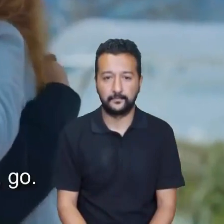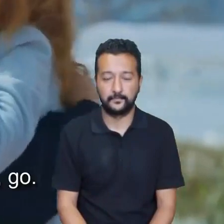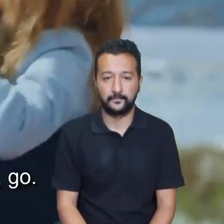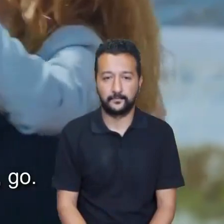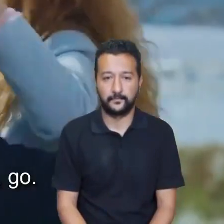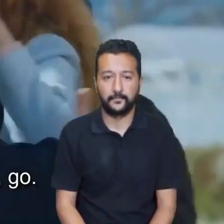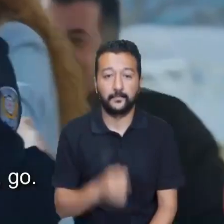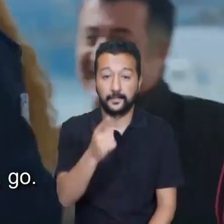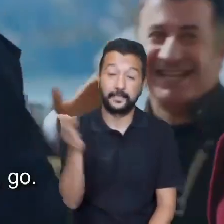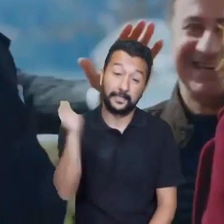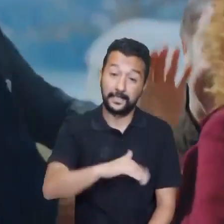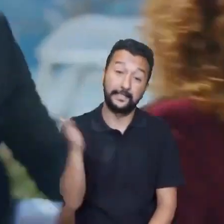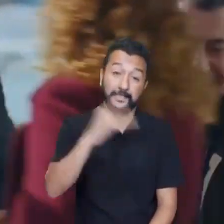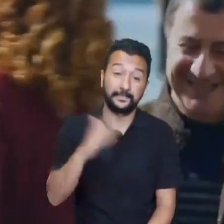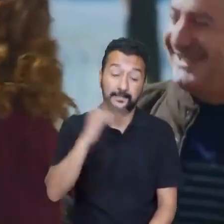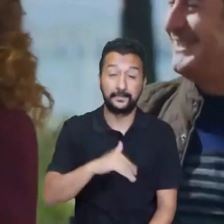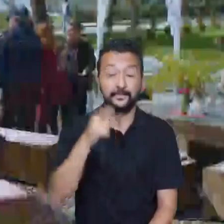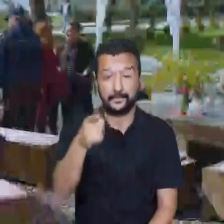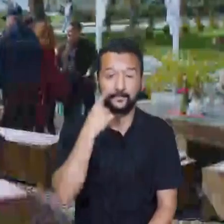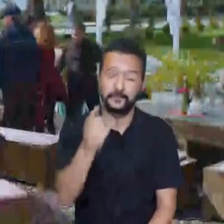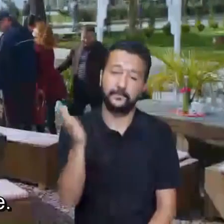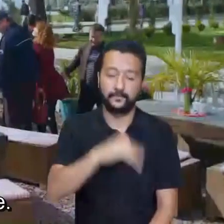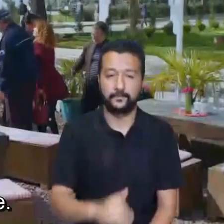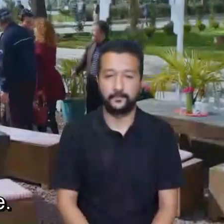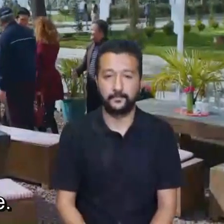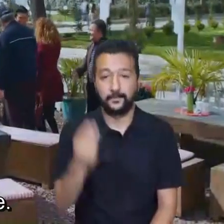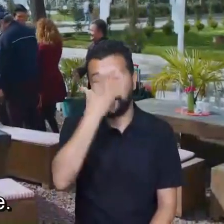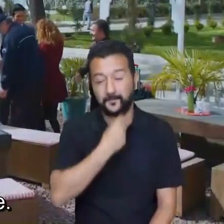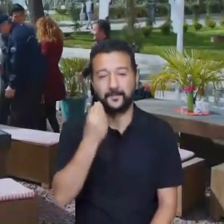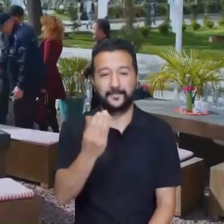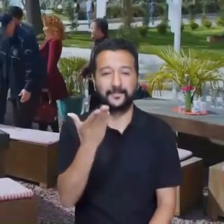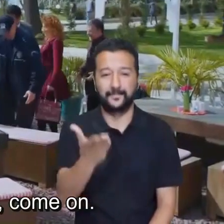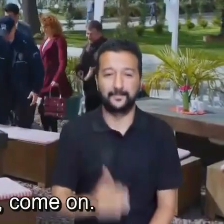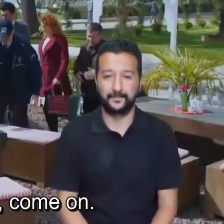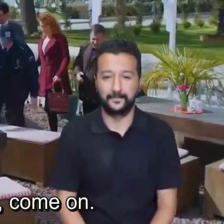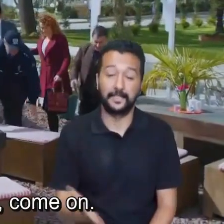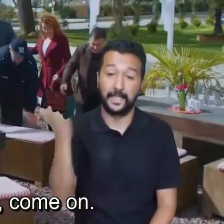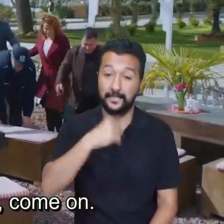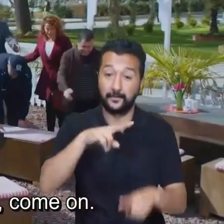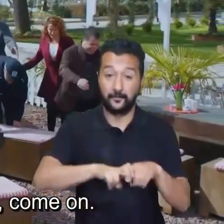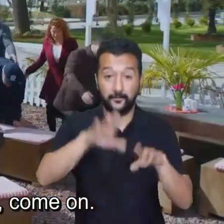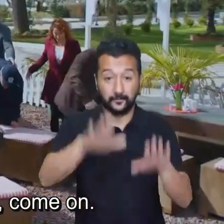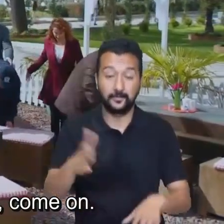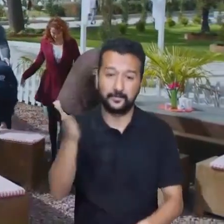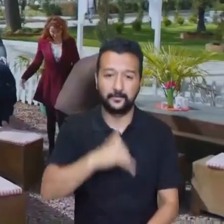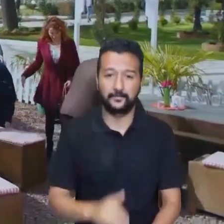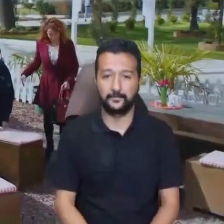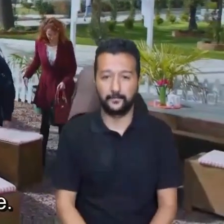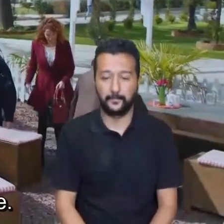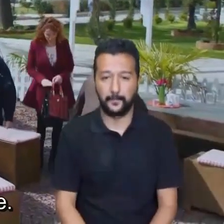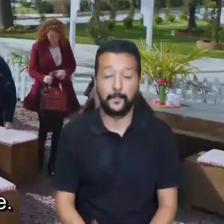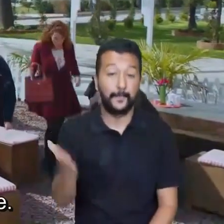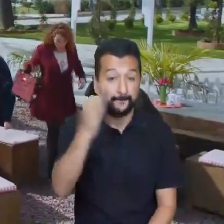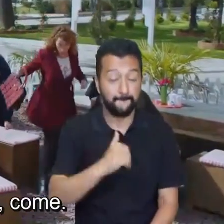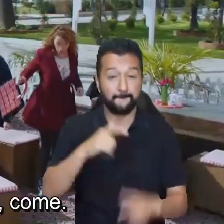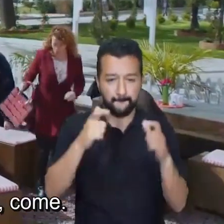Şükrü ile İhsan'ı da öpüp ortadaki kara masanın etrafında puf kokuzlara geçtiler. Hadi geçin, oturun, hadi gelin gelin.